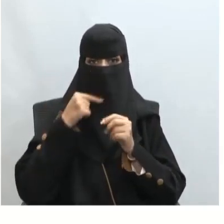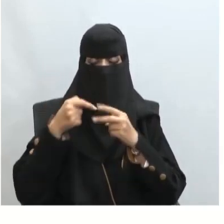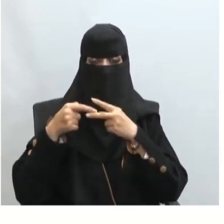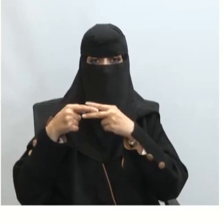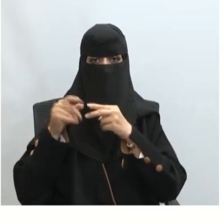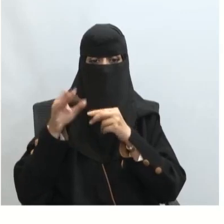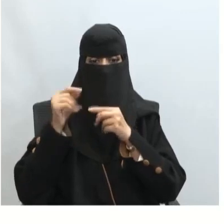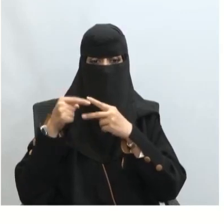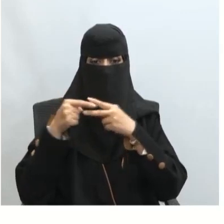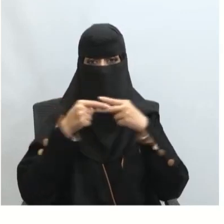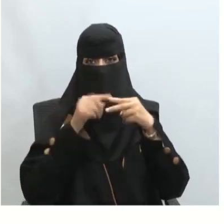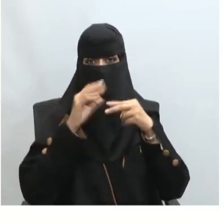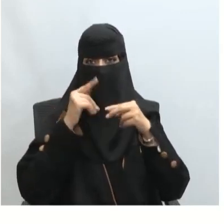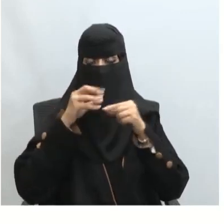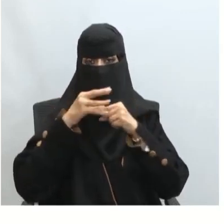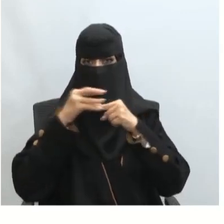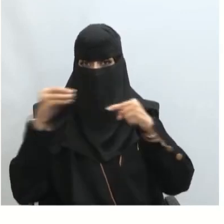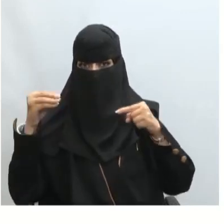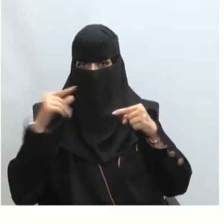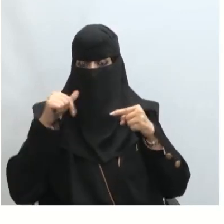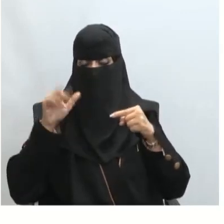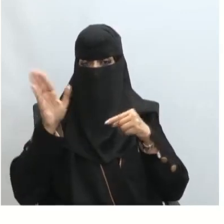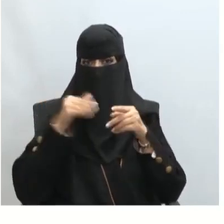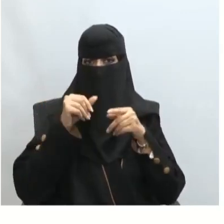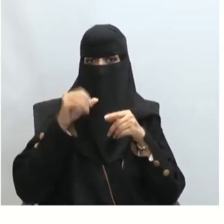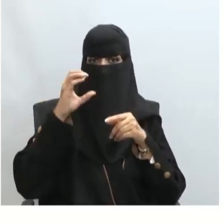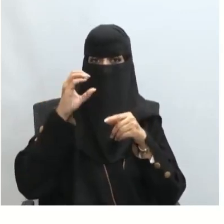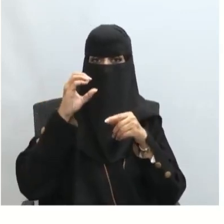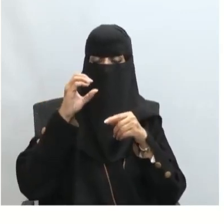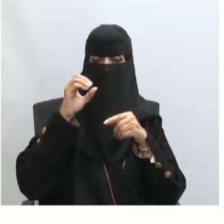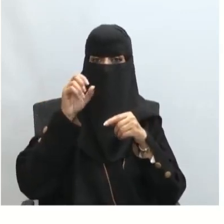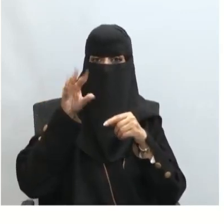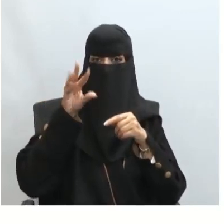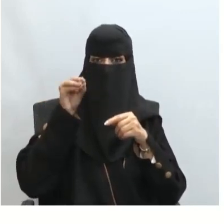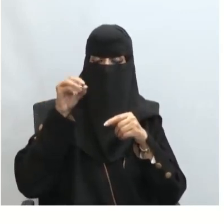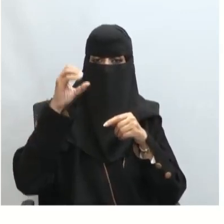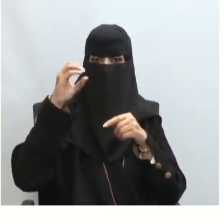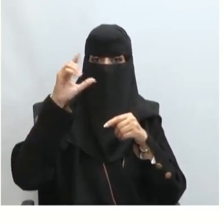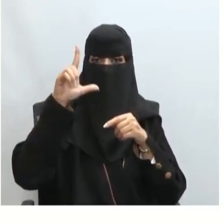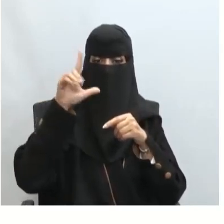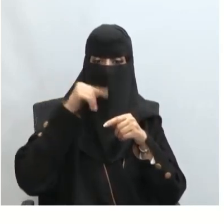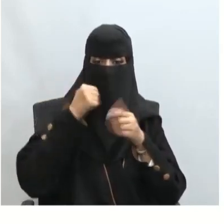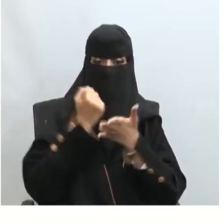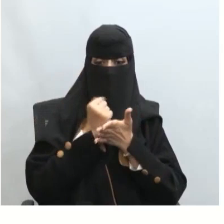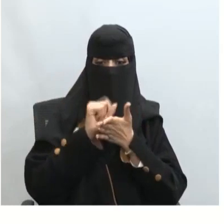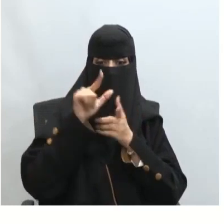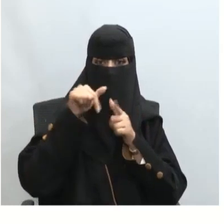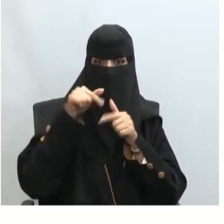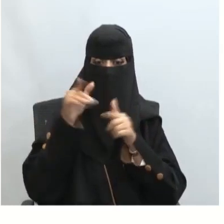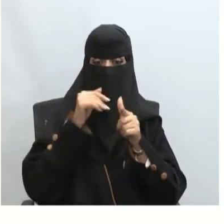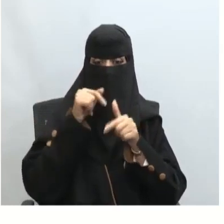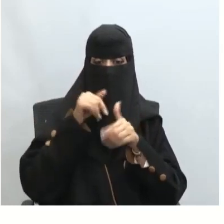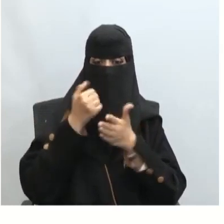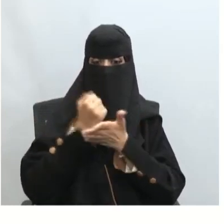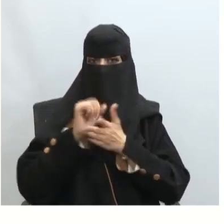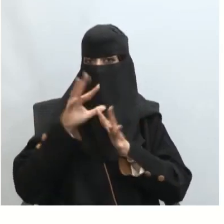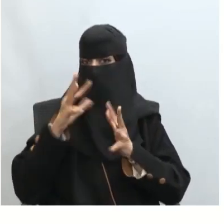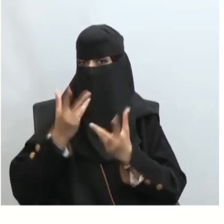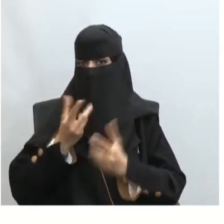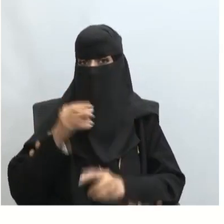سي ال ايضا سحب احسنتم سحب اتش سي ال اذا حذف حذف